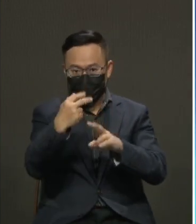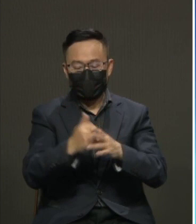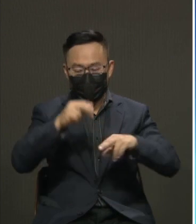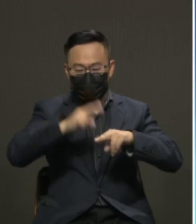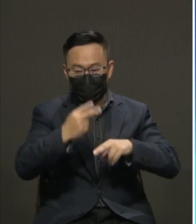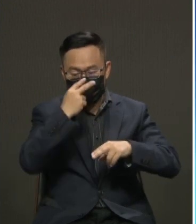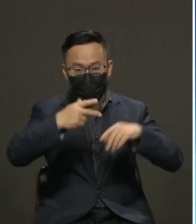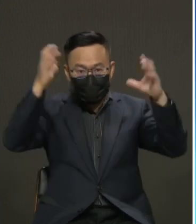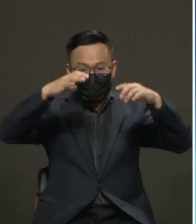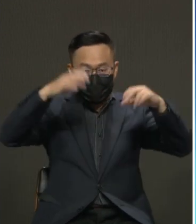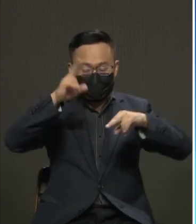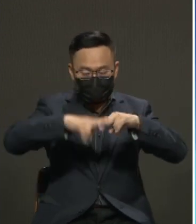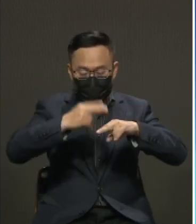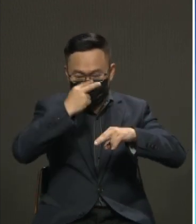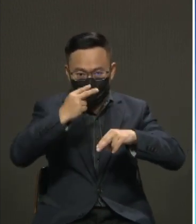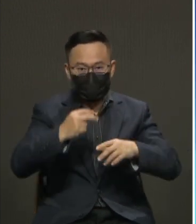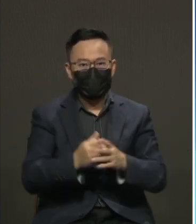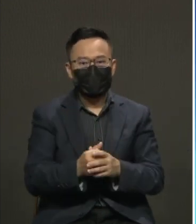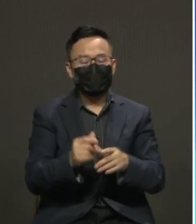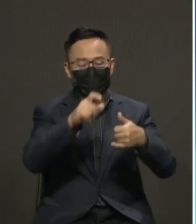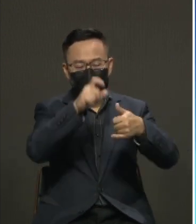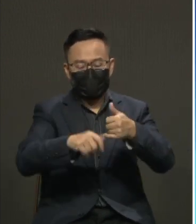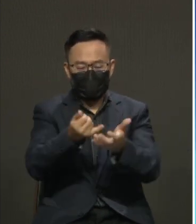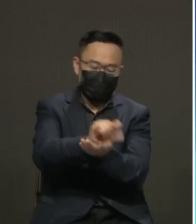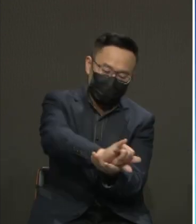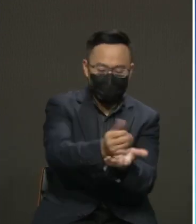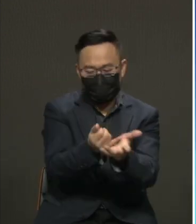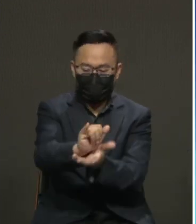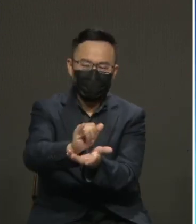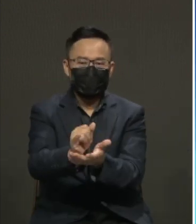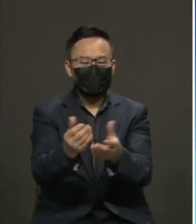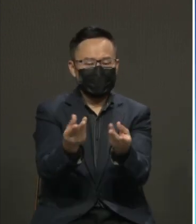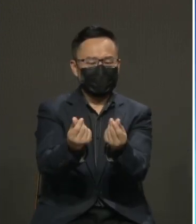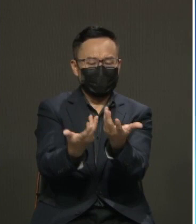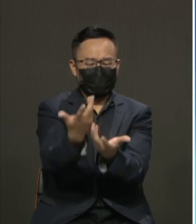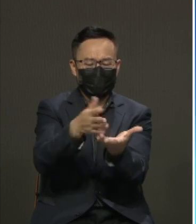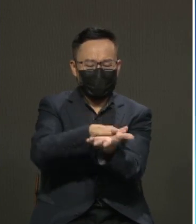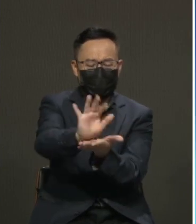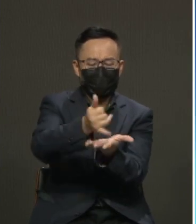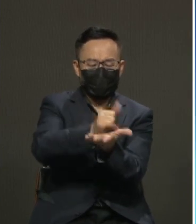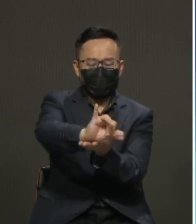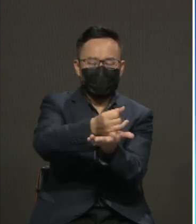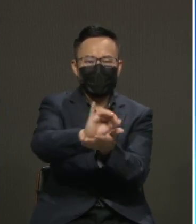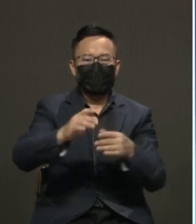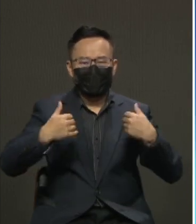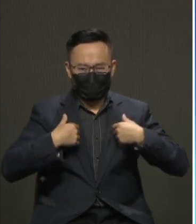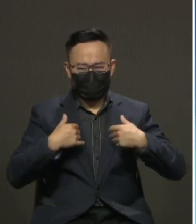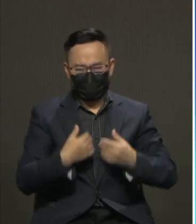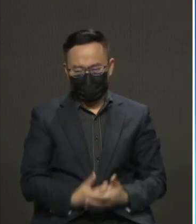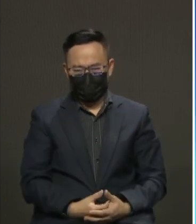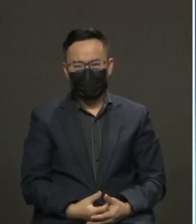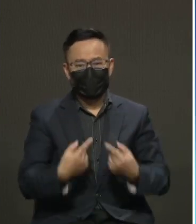นดู ก็ไปอยู่บนสแตนมา ก็ไปเห็นนักเตะล้มลุกคลุกโคลนมากันแบบนี้แล้วเราก็อยากจะเห็นสภาพสนามสวยๆแล้วนะแต่ก็เข้าใจได้ว่าช่ว